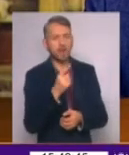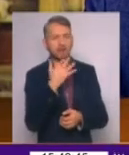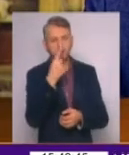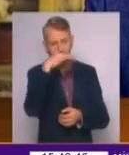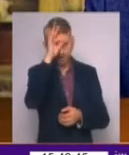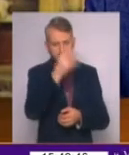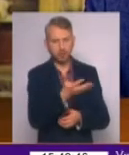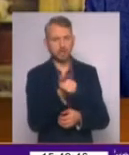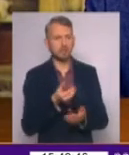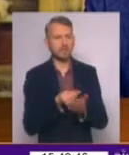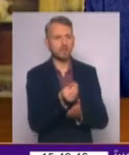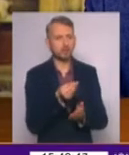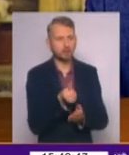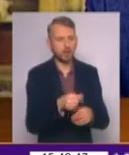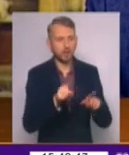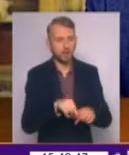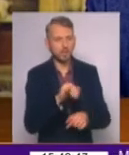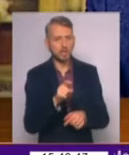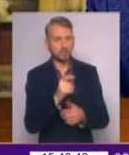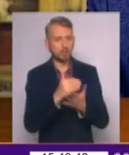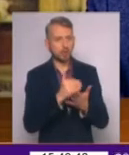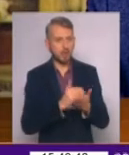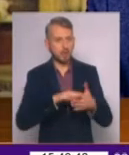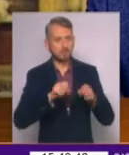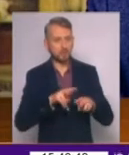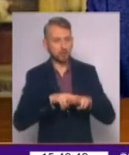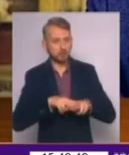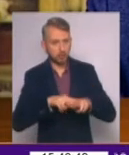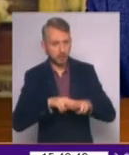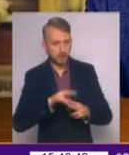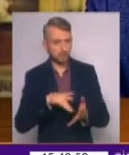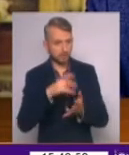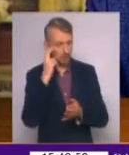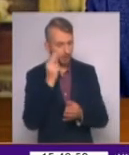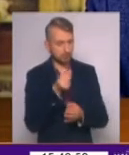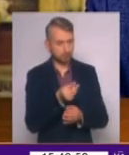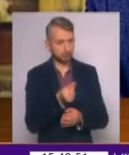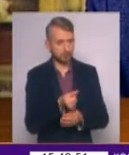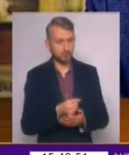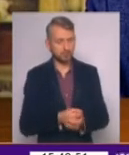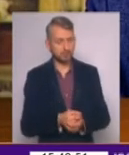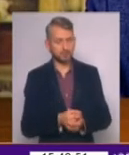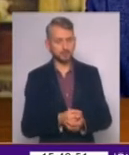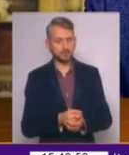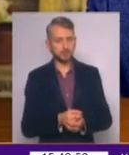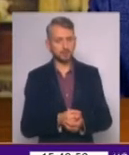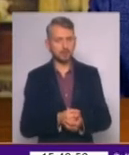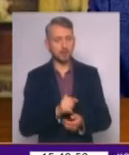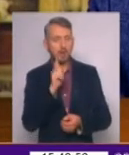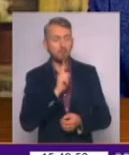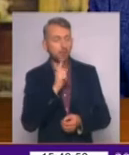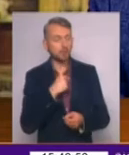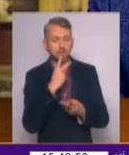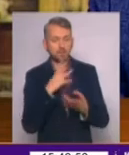отримує фінансування також і з програми «Безпечна столиця» з міста Києва. І поки що ми не